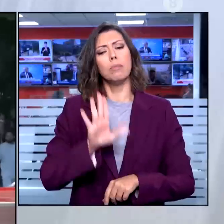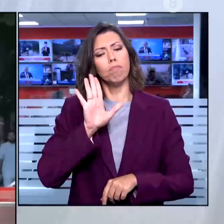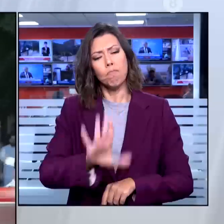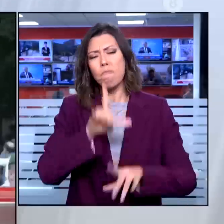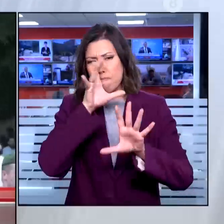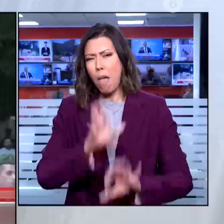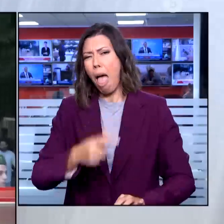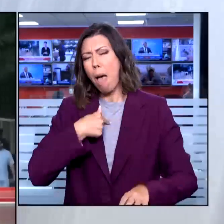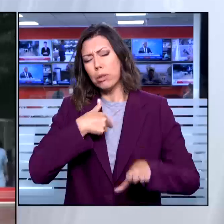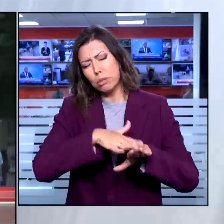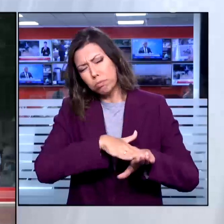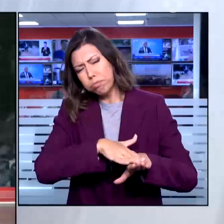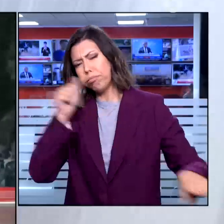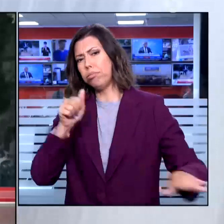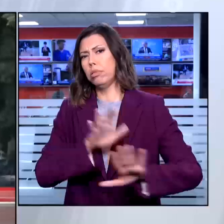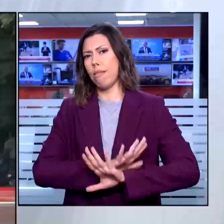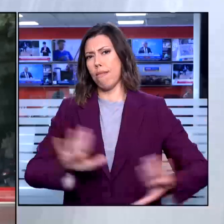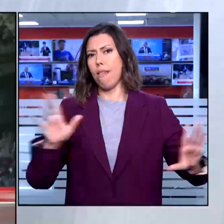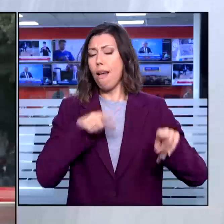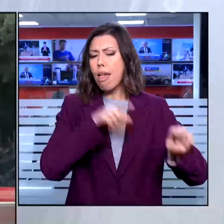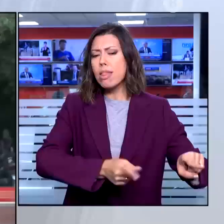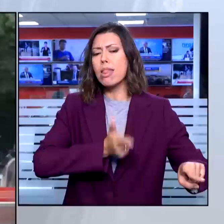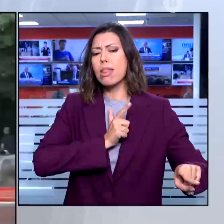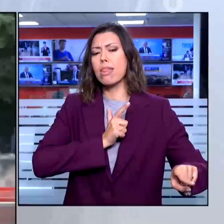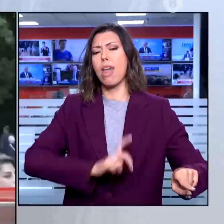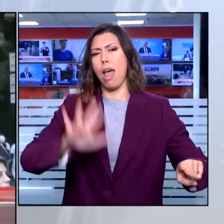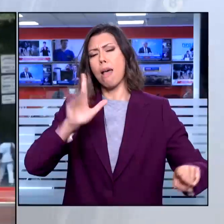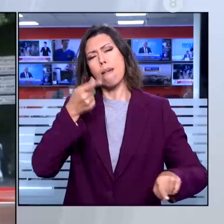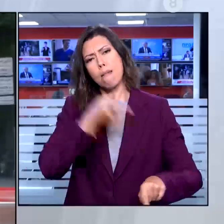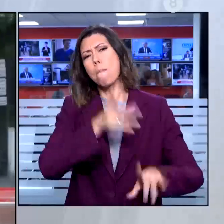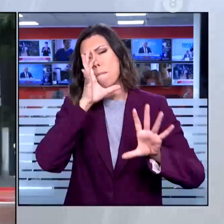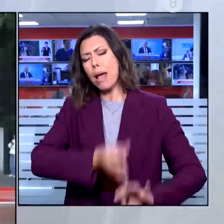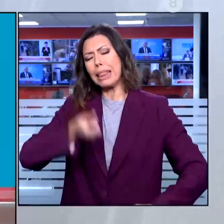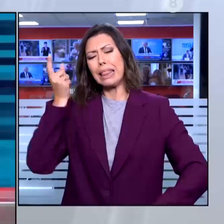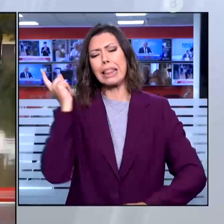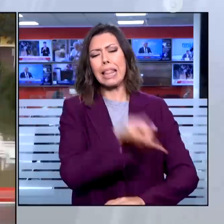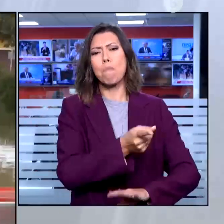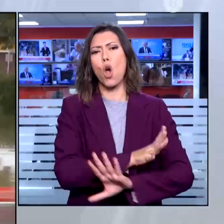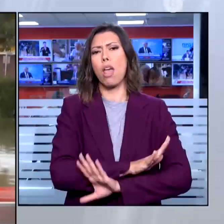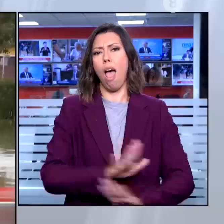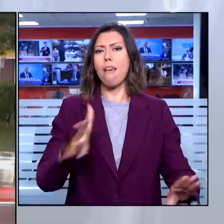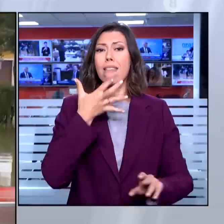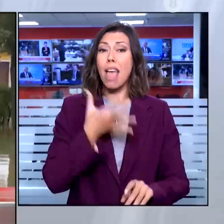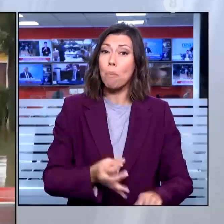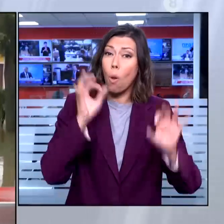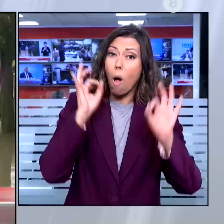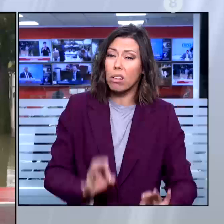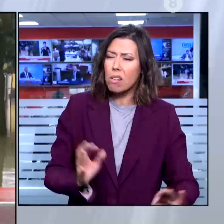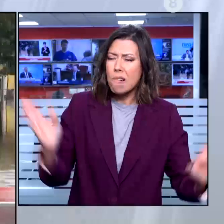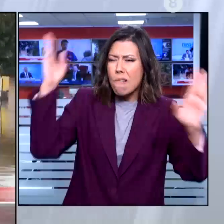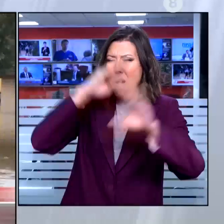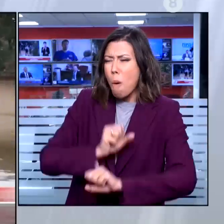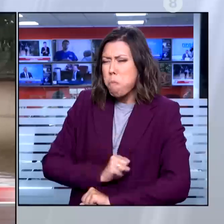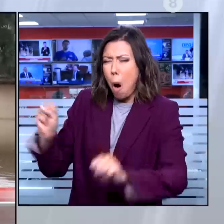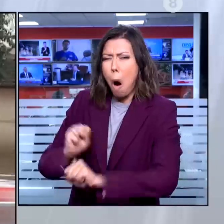بالتأكيد. قصاصه العادل على هذا العدوان الآثم من حيث يحتسب ومن حيث لا